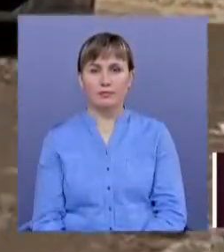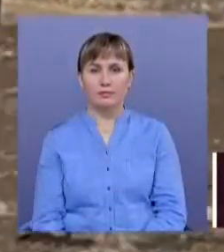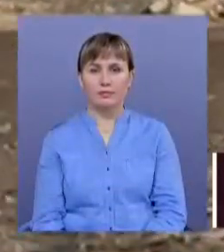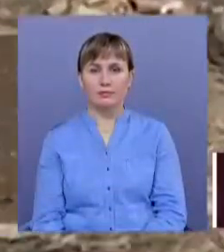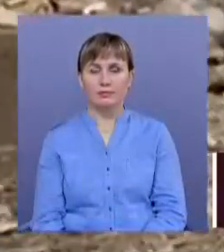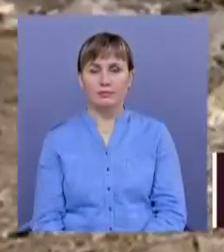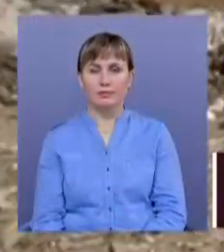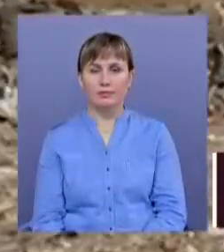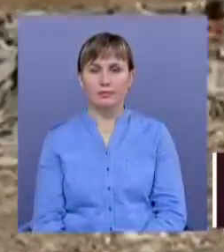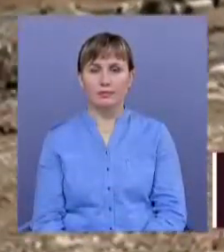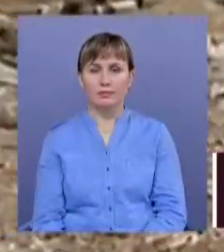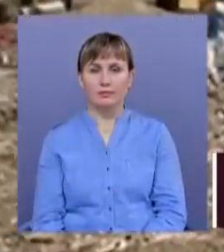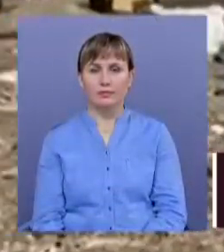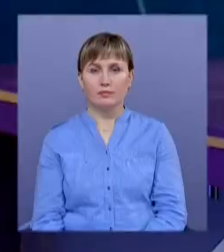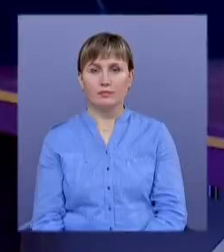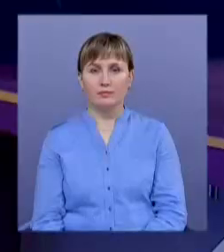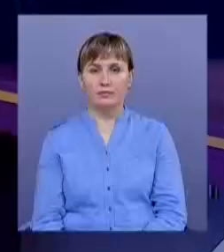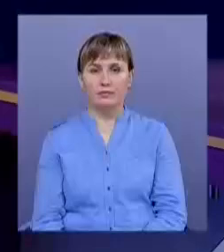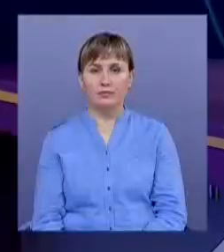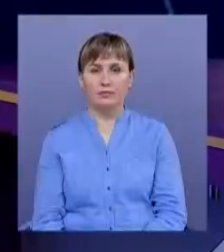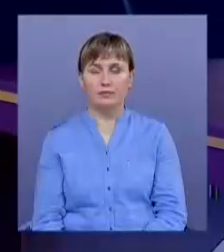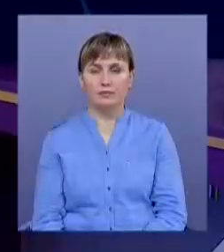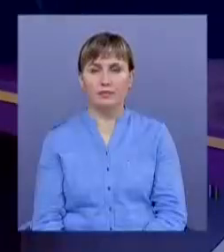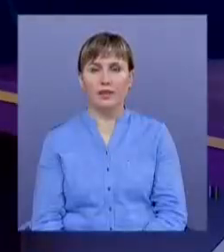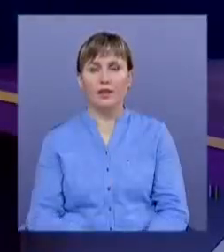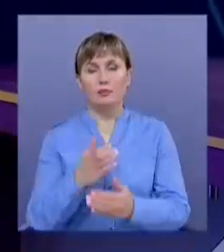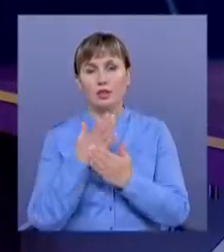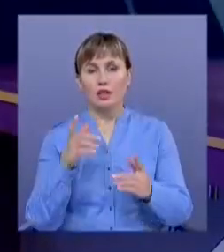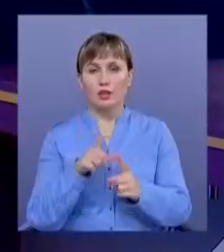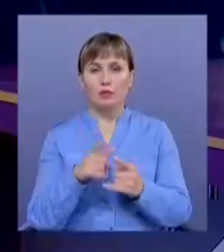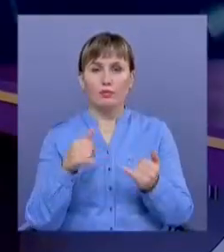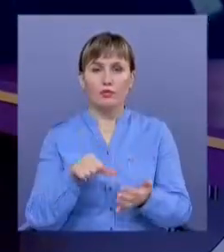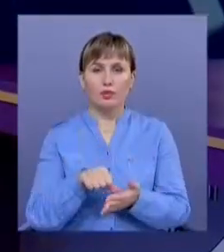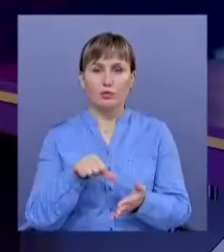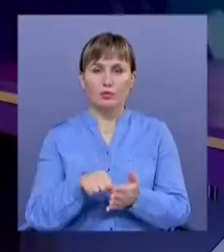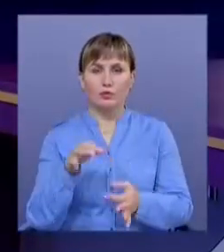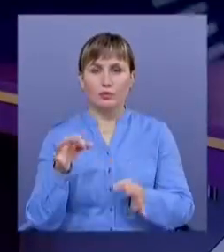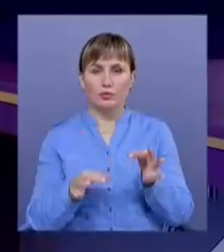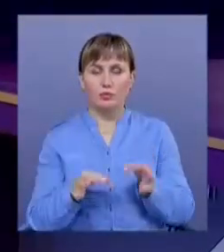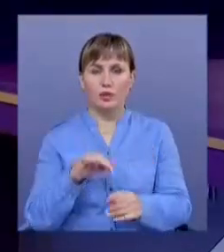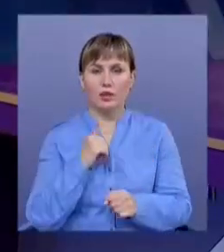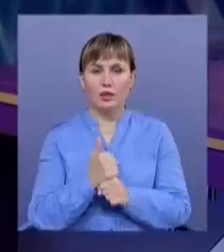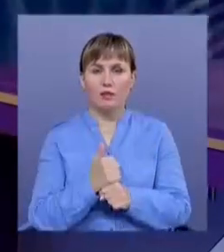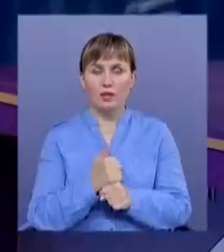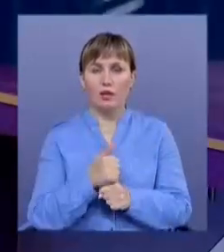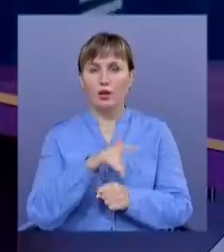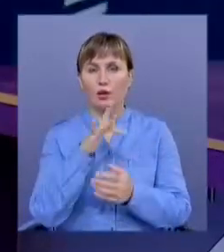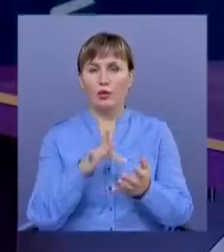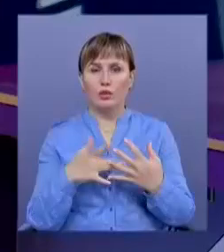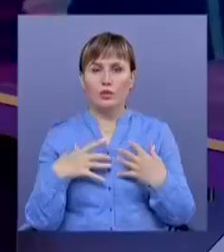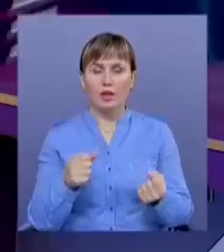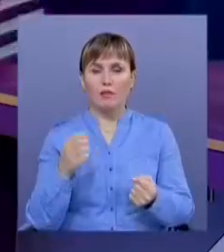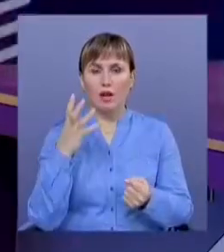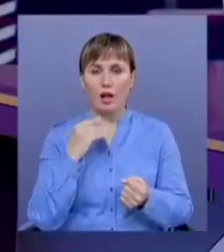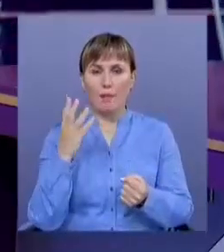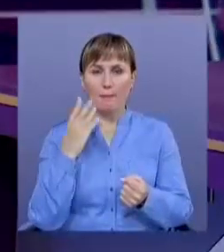Влад Шишко. Телеканал Алматы. С последним словом сегодня выступил в суде экс-глава Горздрава Алматы.